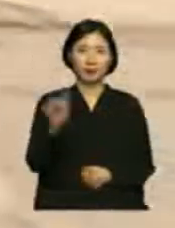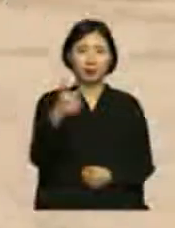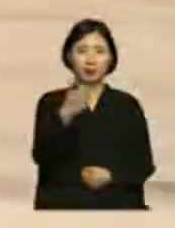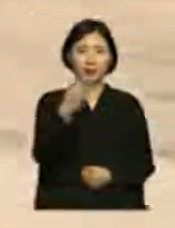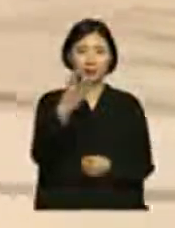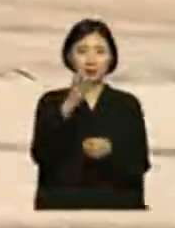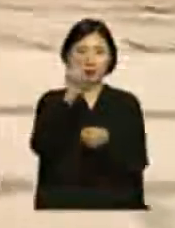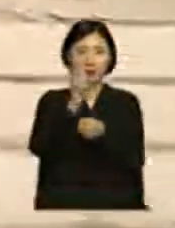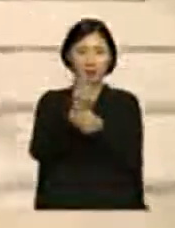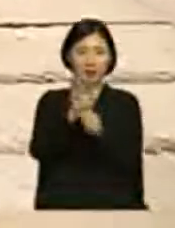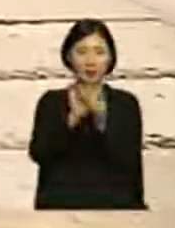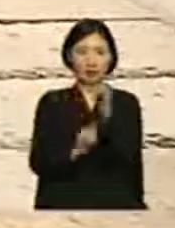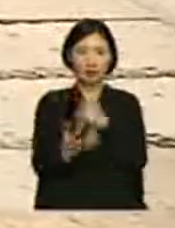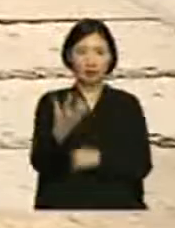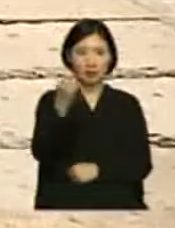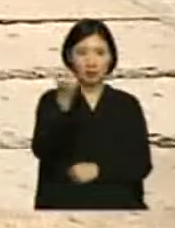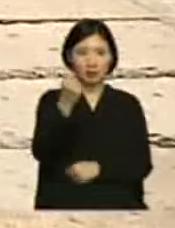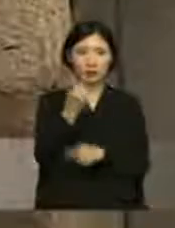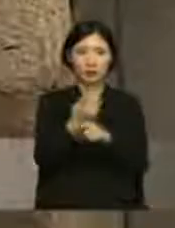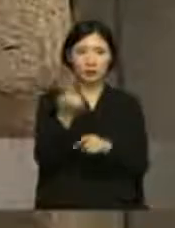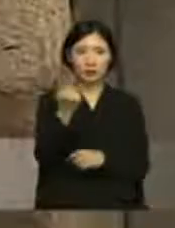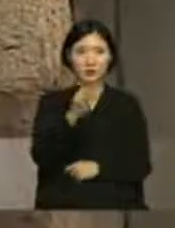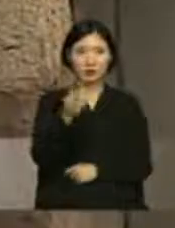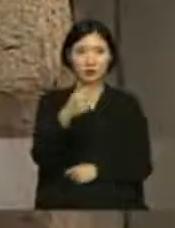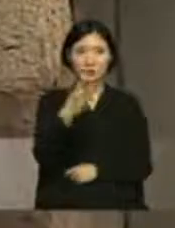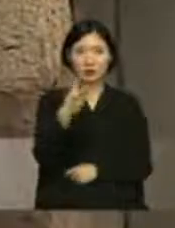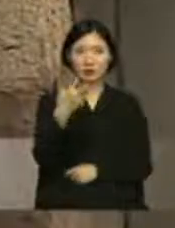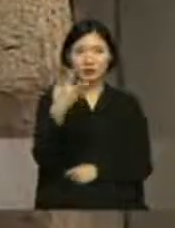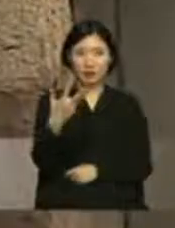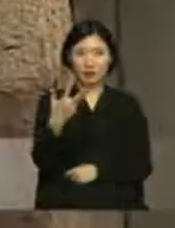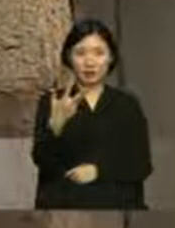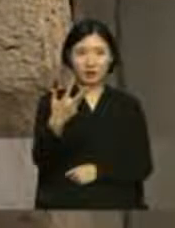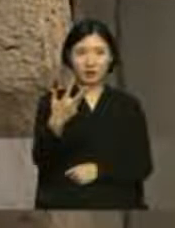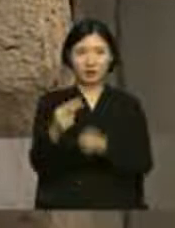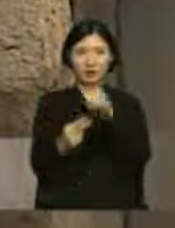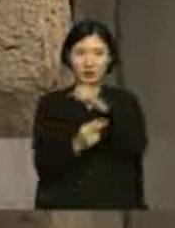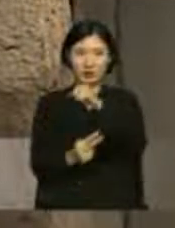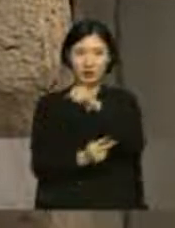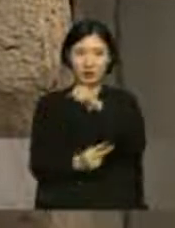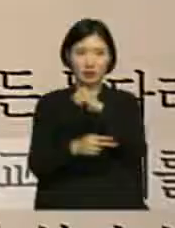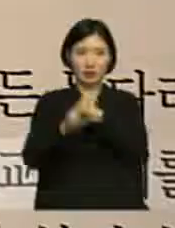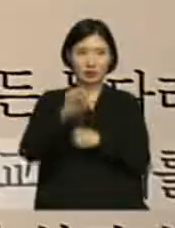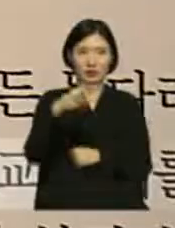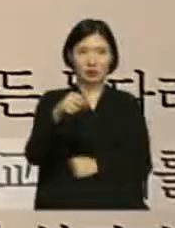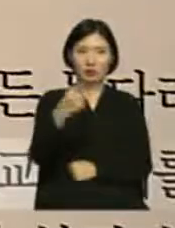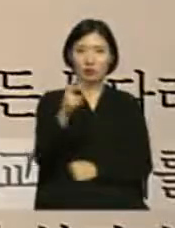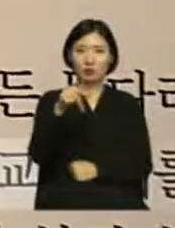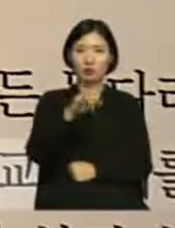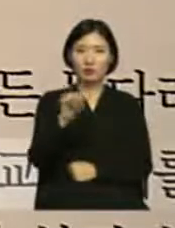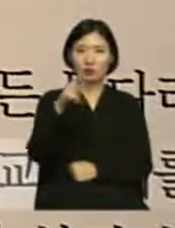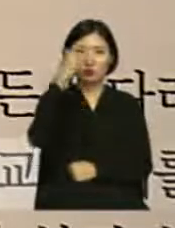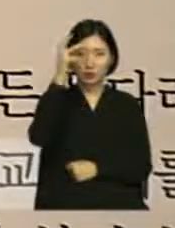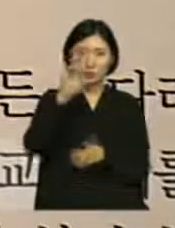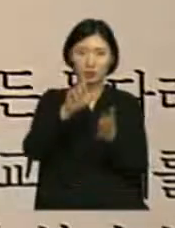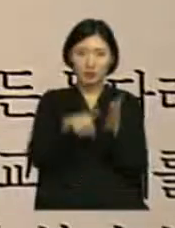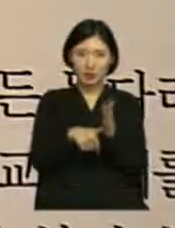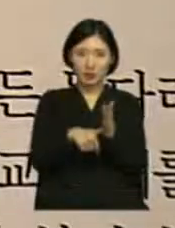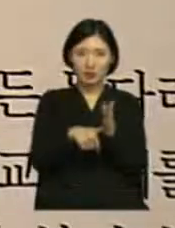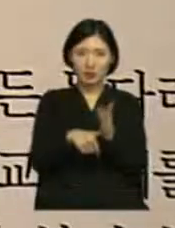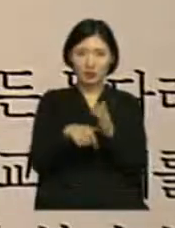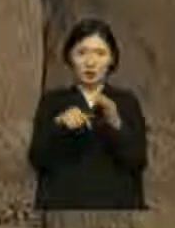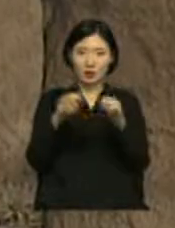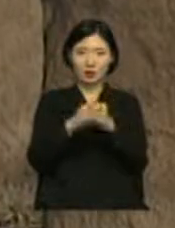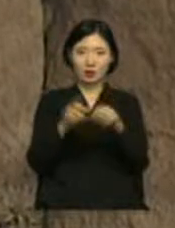530여 년의 역사를 지닌 보물 1738호 살구지 다리입니다. 살구지 다리는 조선시대 한양과